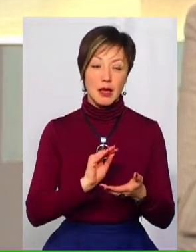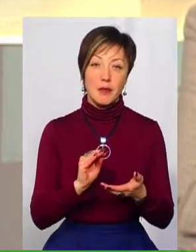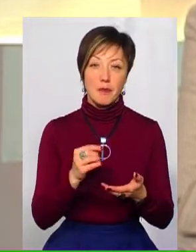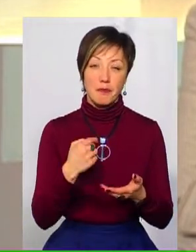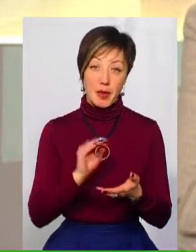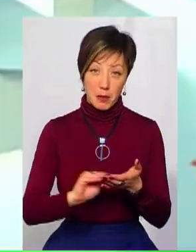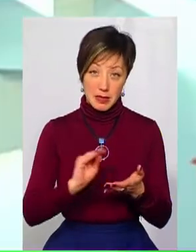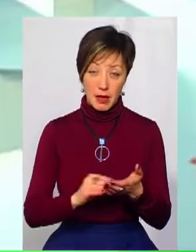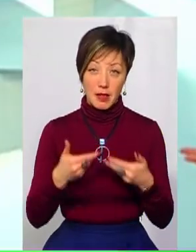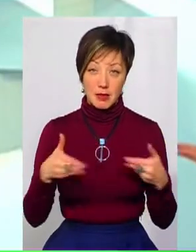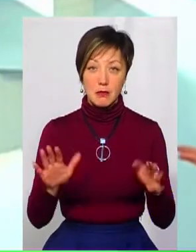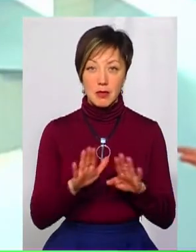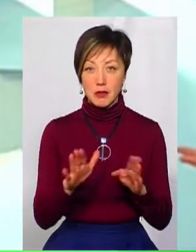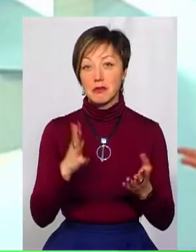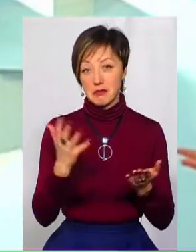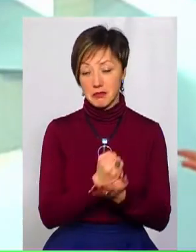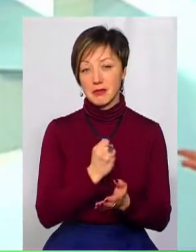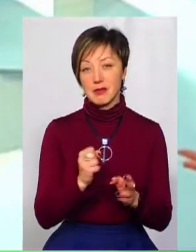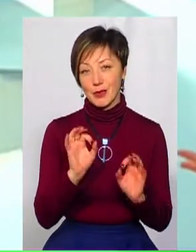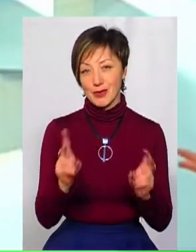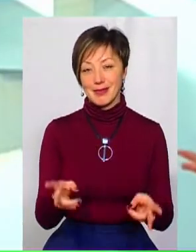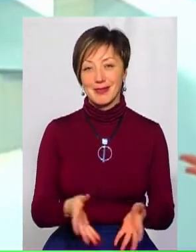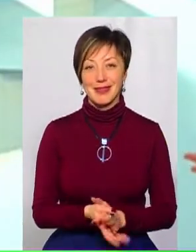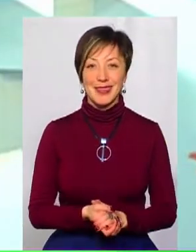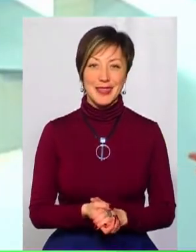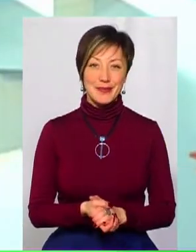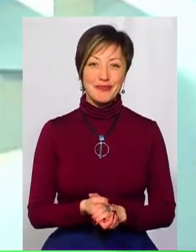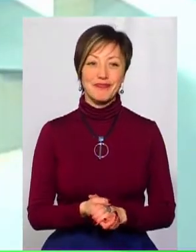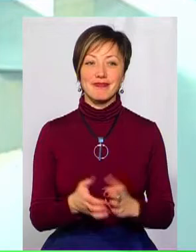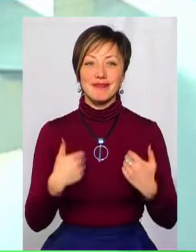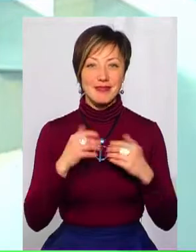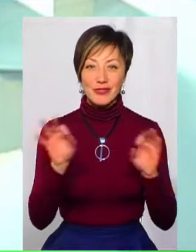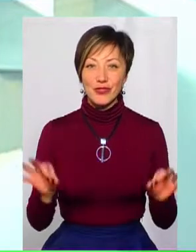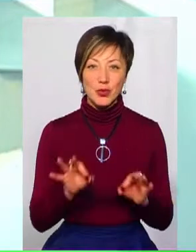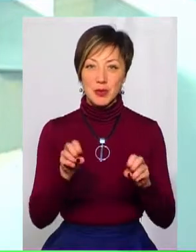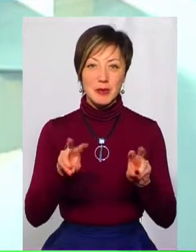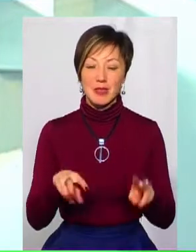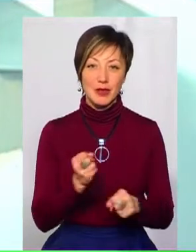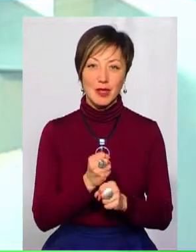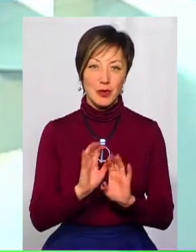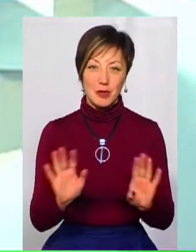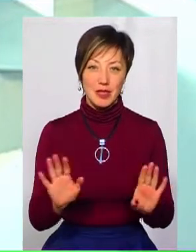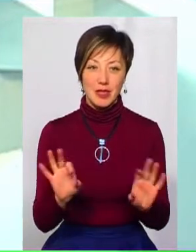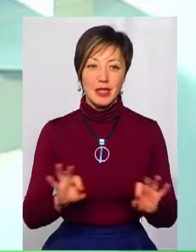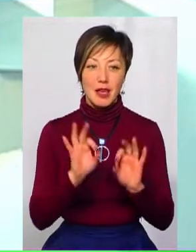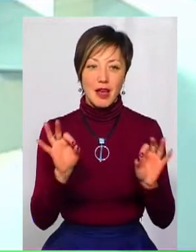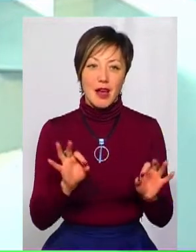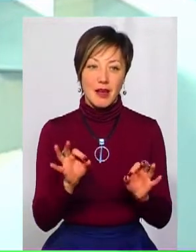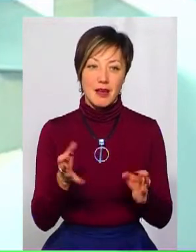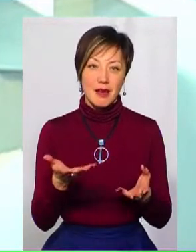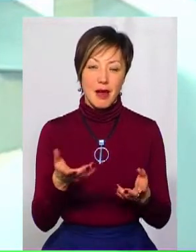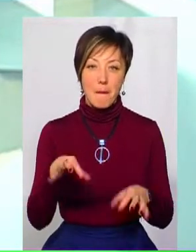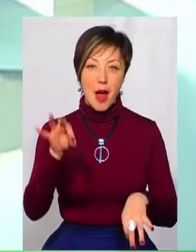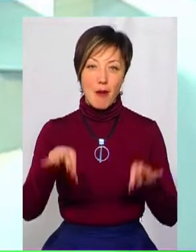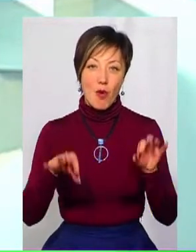Ми написали, вона прийшла. Окей. Ну, тобто, типу, я нічого там спеціально не робила, ніяких маніпуляцій для того, щоб